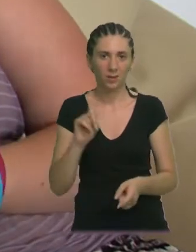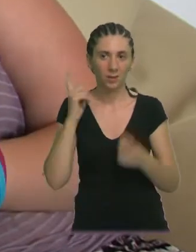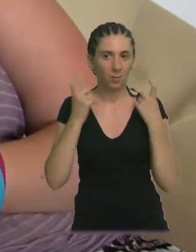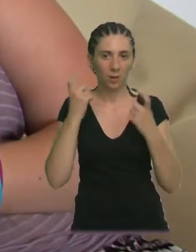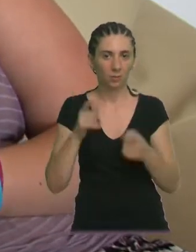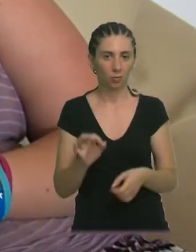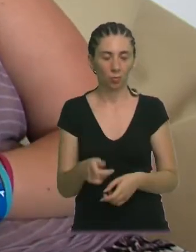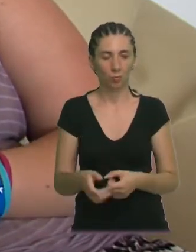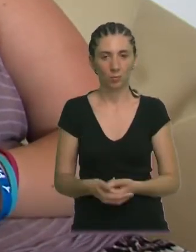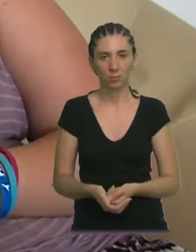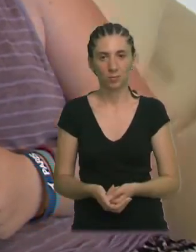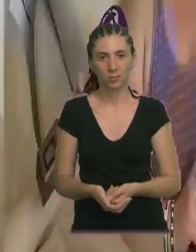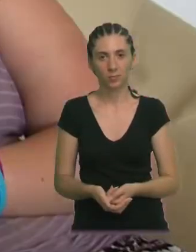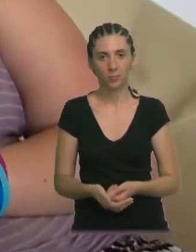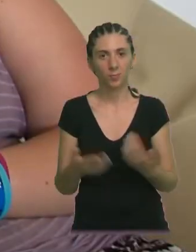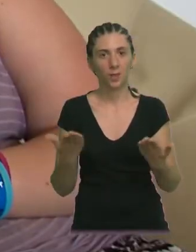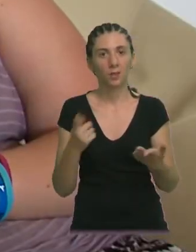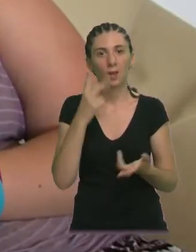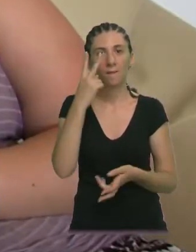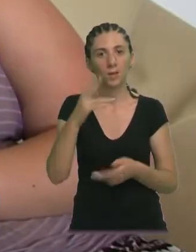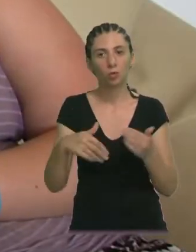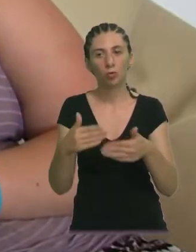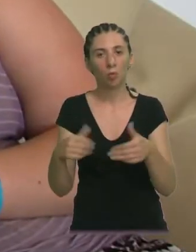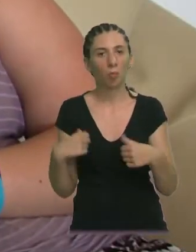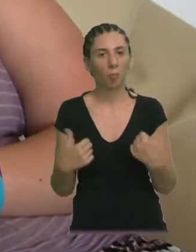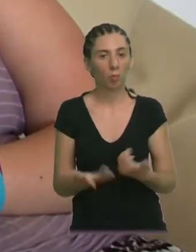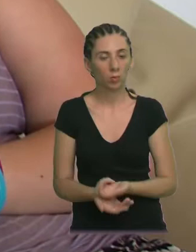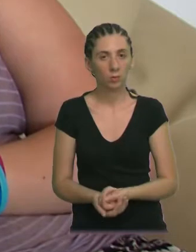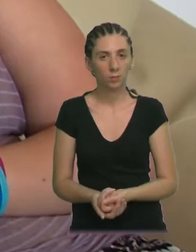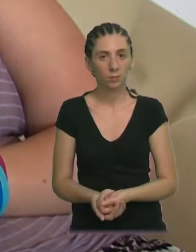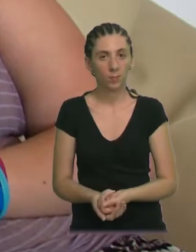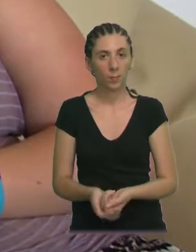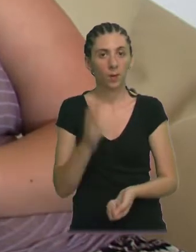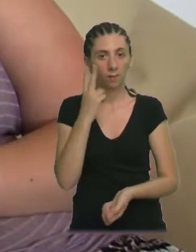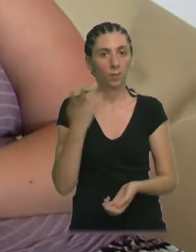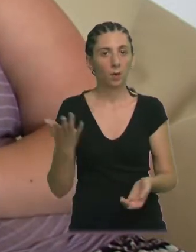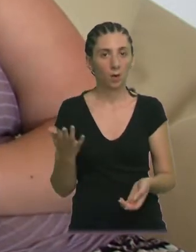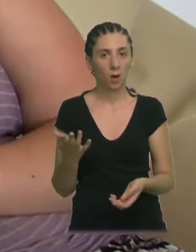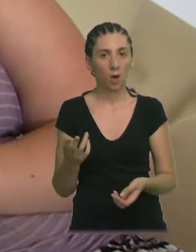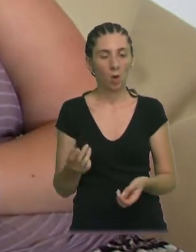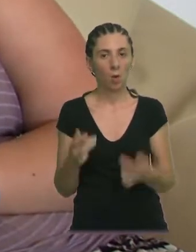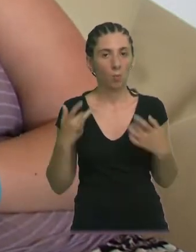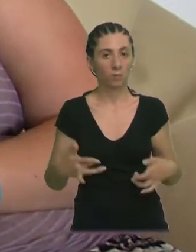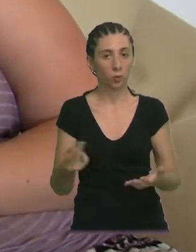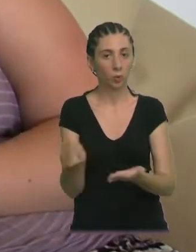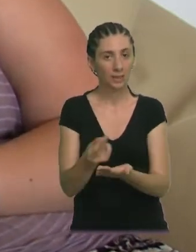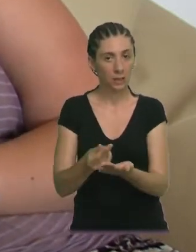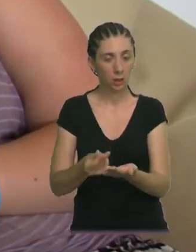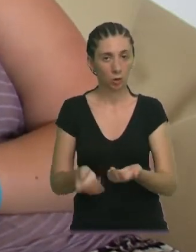baš razmišljala o tome. Gdje se vidiš za nekoliko godina? Pa vidim se kao profesionalni crtač.